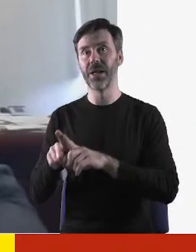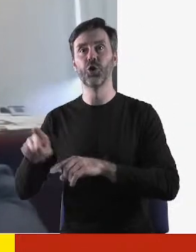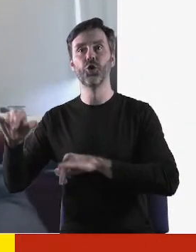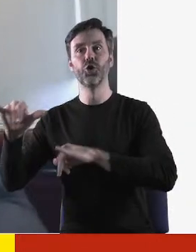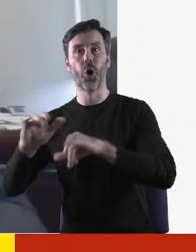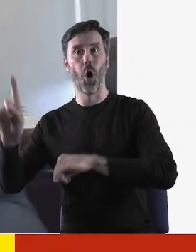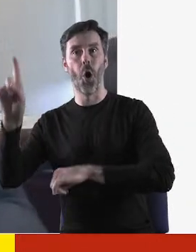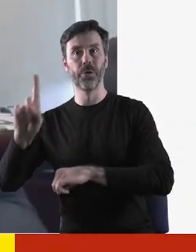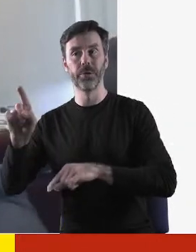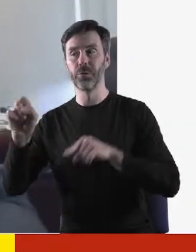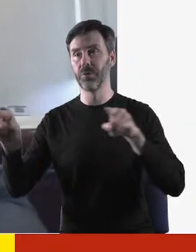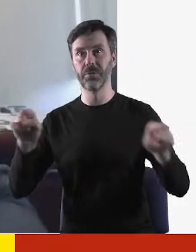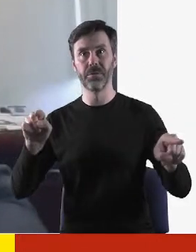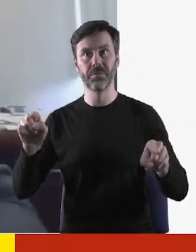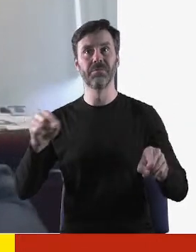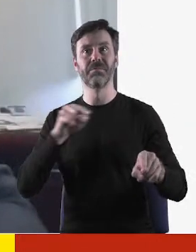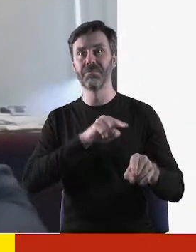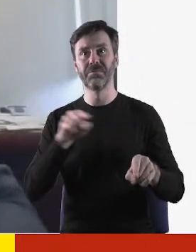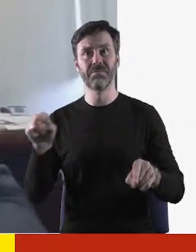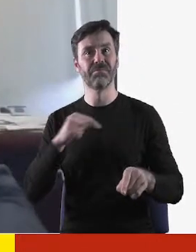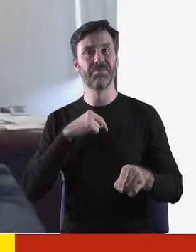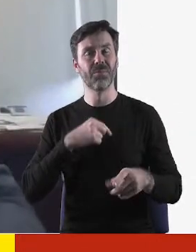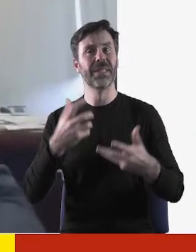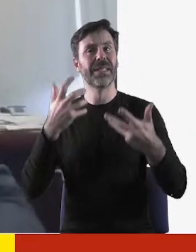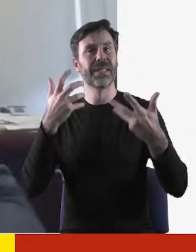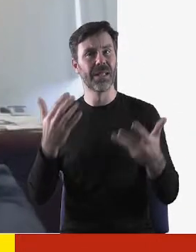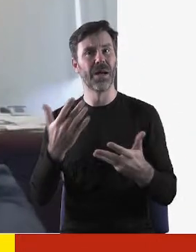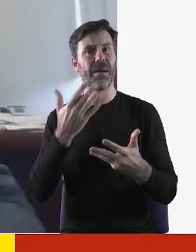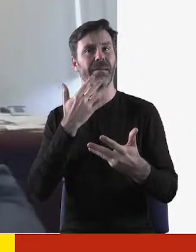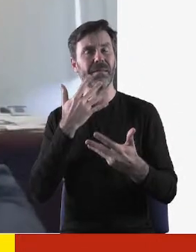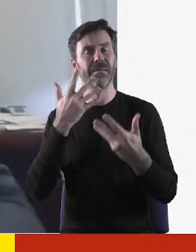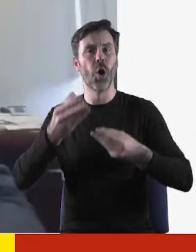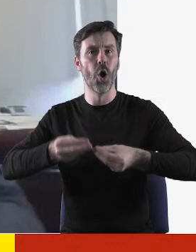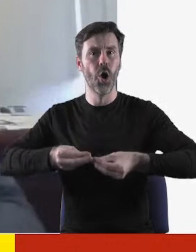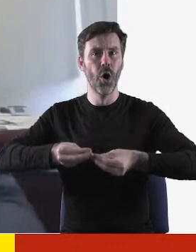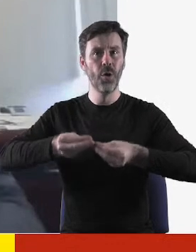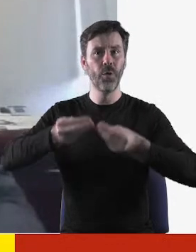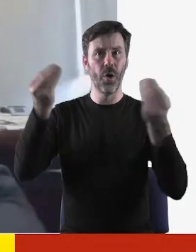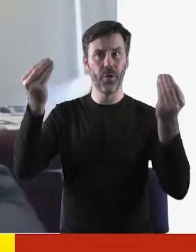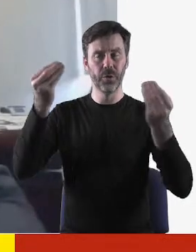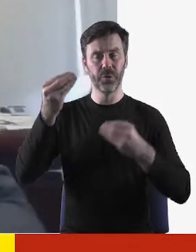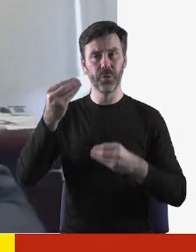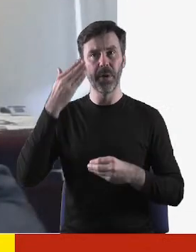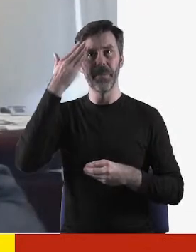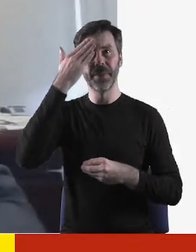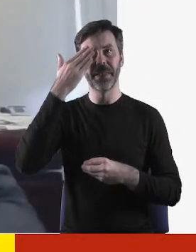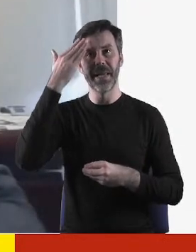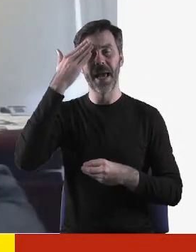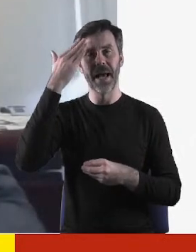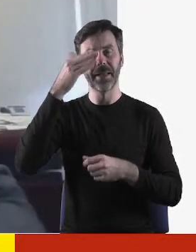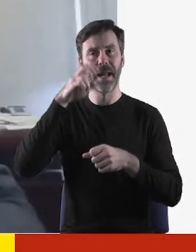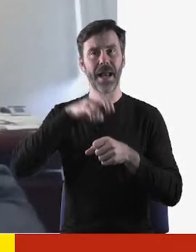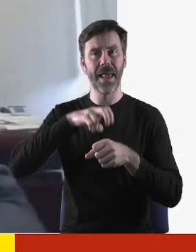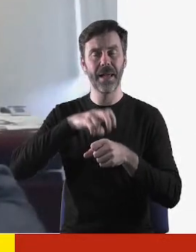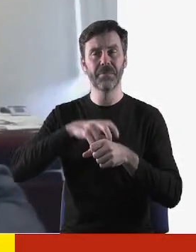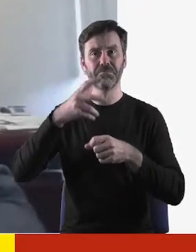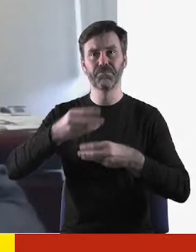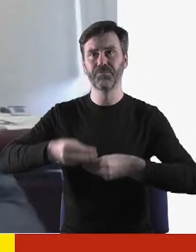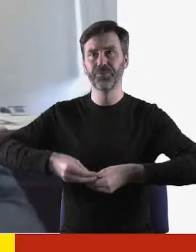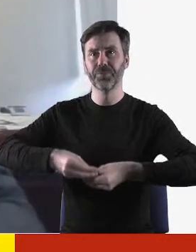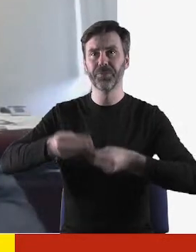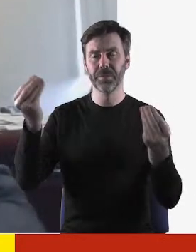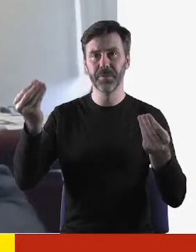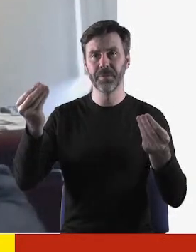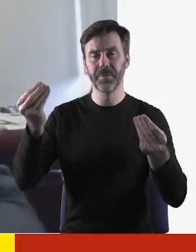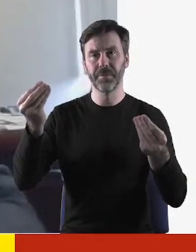rządowej niezwykle zależy na rozwoju psychiatrii, na reformie również tej psychiatrii, ale na